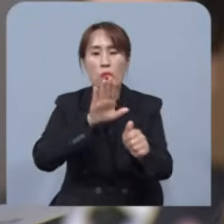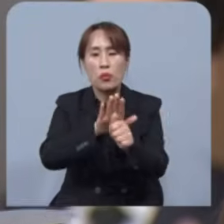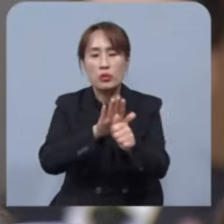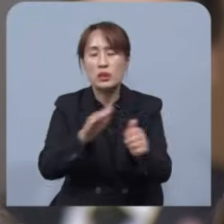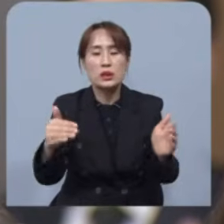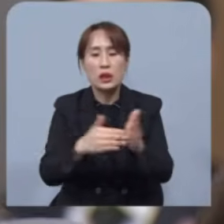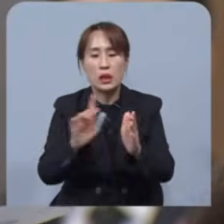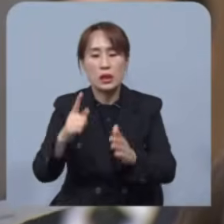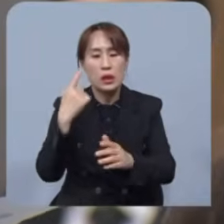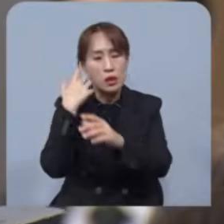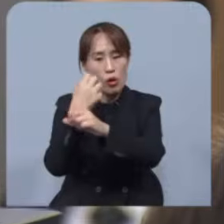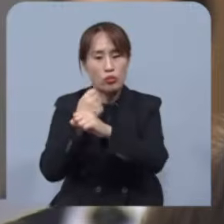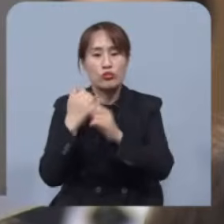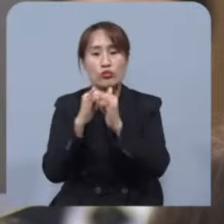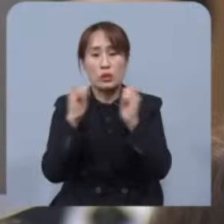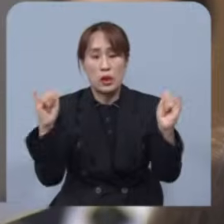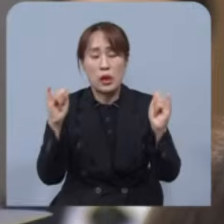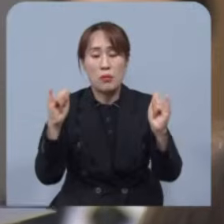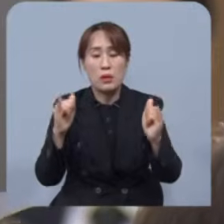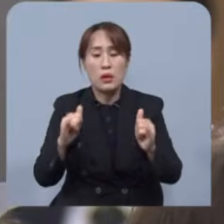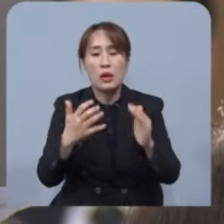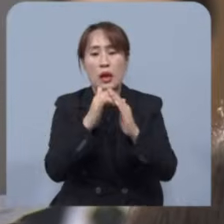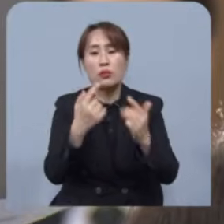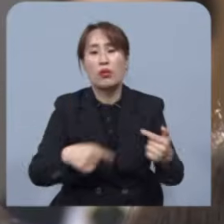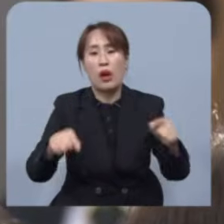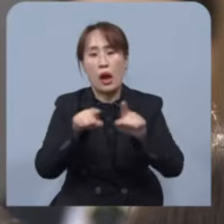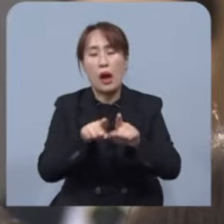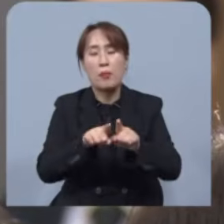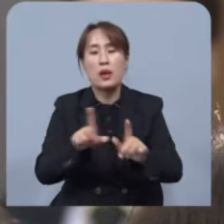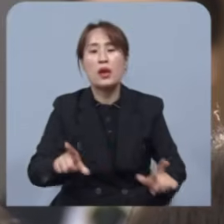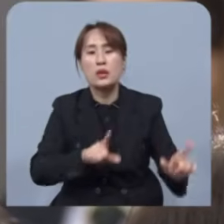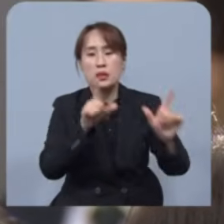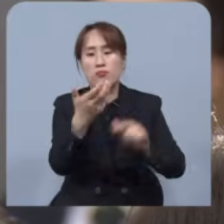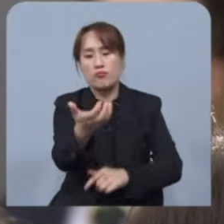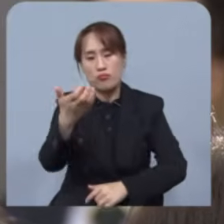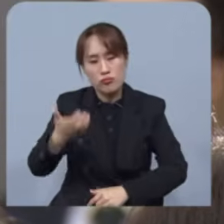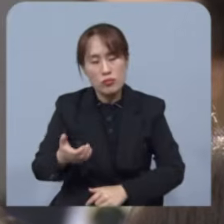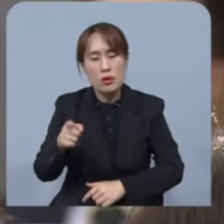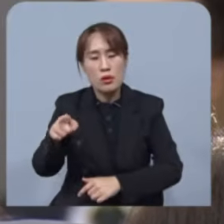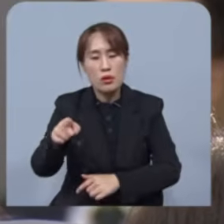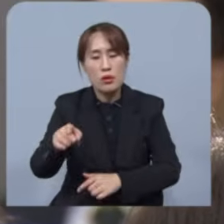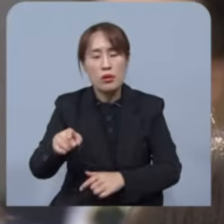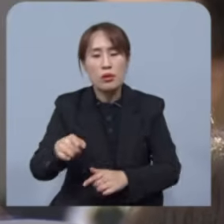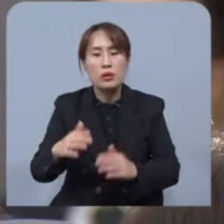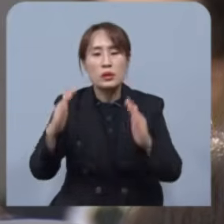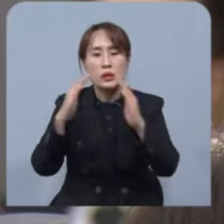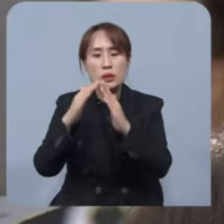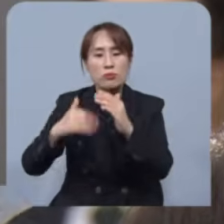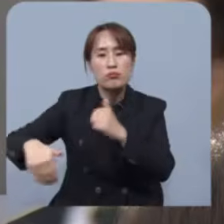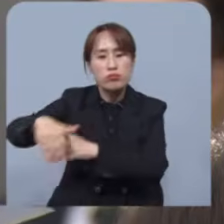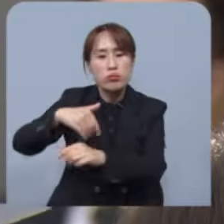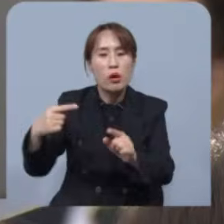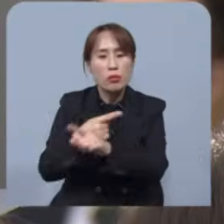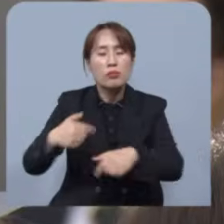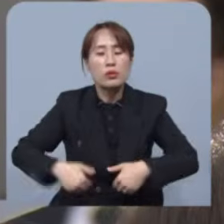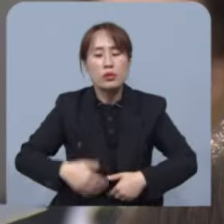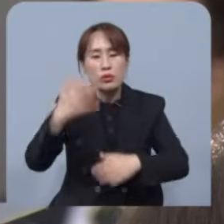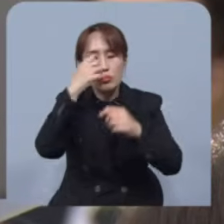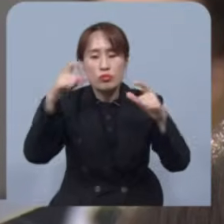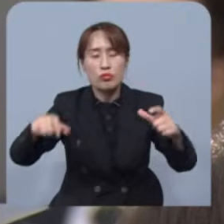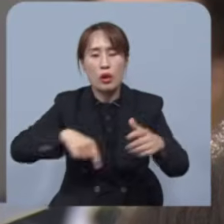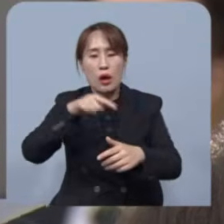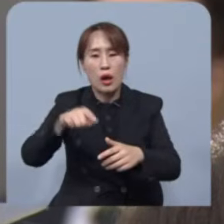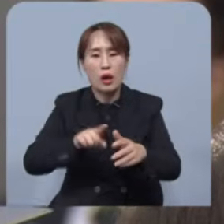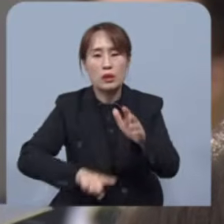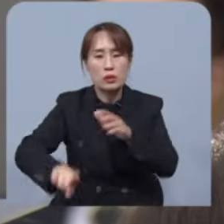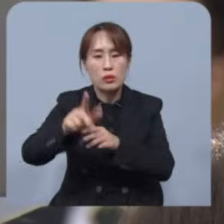넘어 연구 인력들이 가족과 함께 정착할 수 있는 직주락 복합 클러스터가 필요합니다. 충북 내